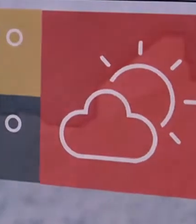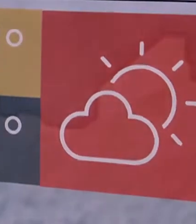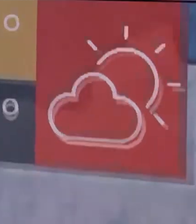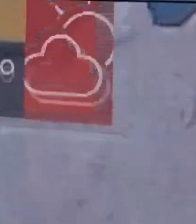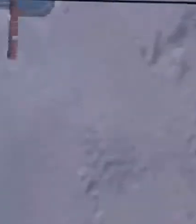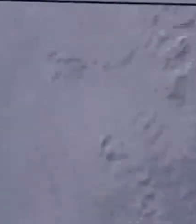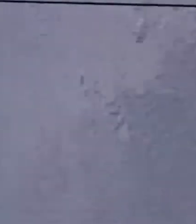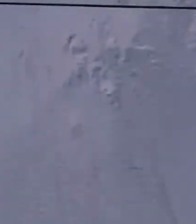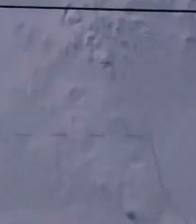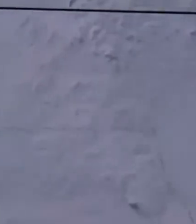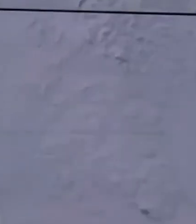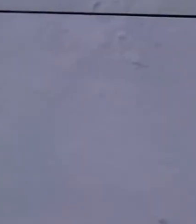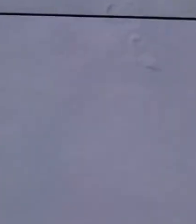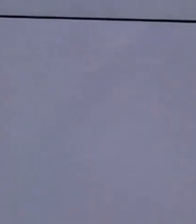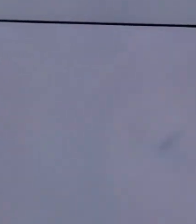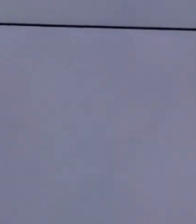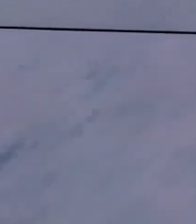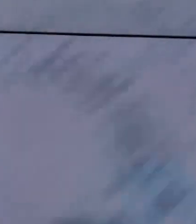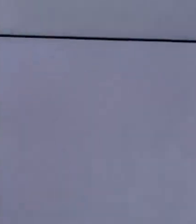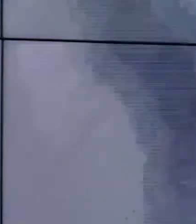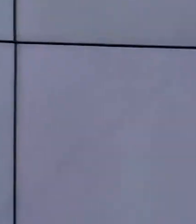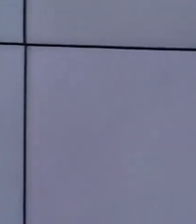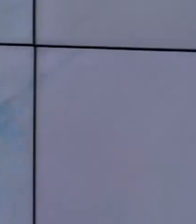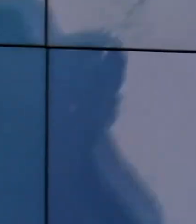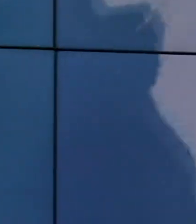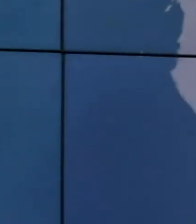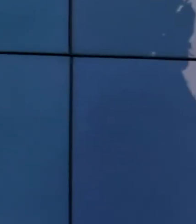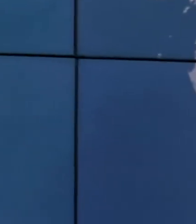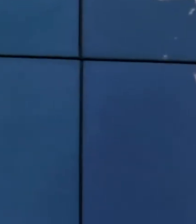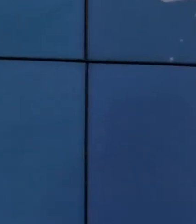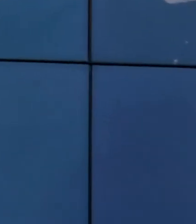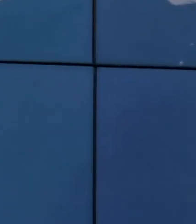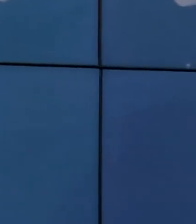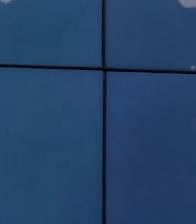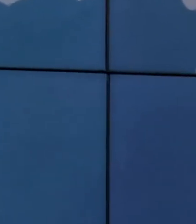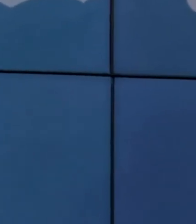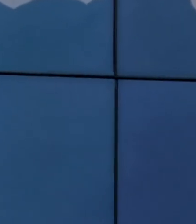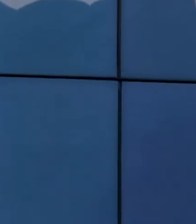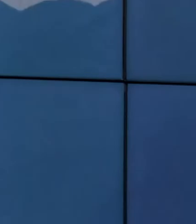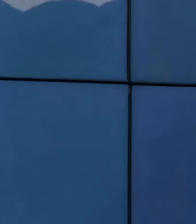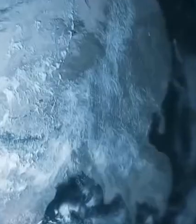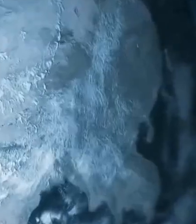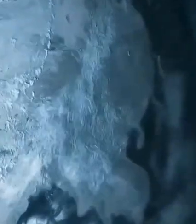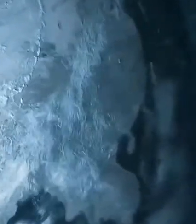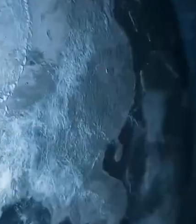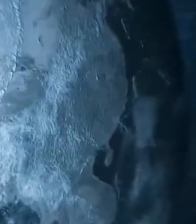градус төмен. Назар аударып тыңдағандарыңызға рахмет, ұлттық арна қосулы болсын.